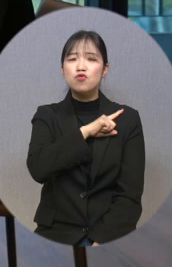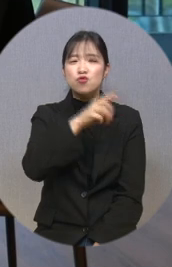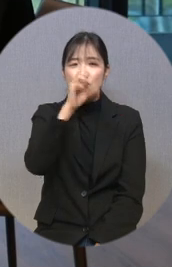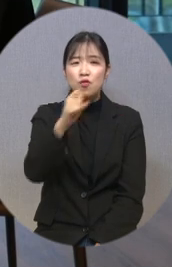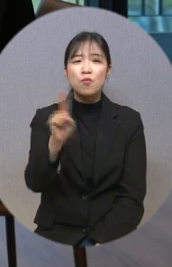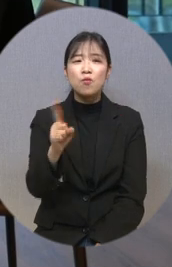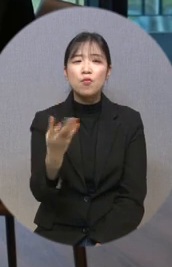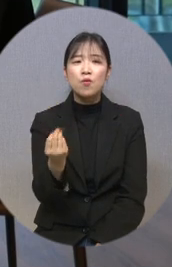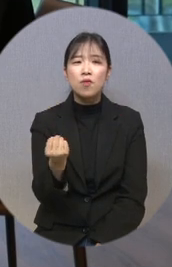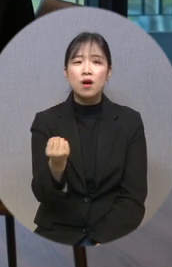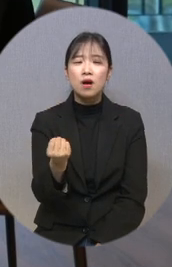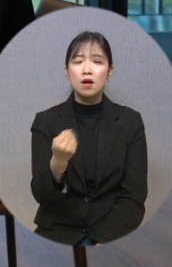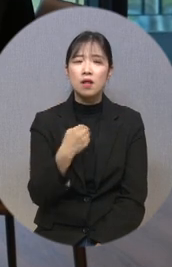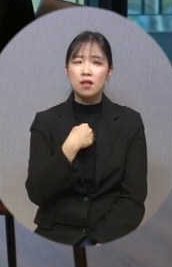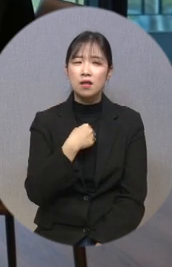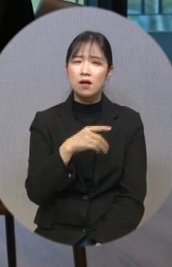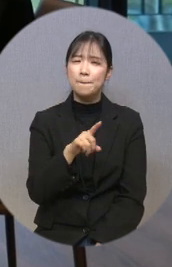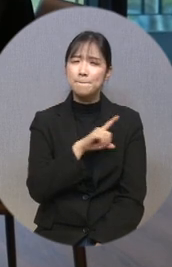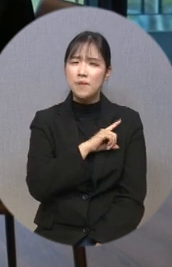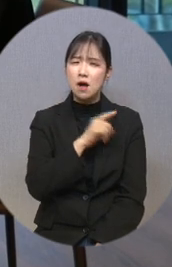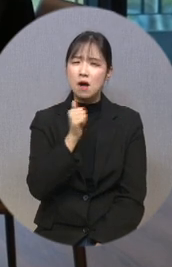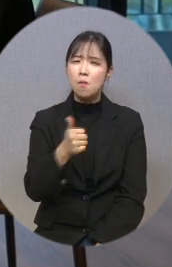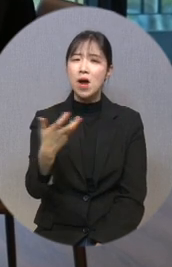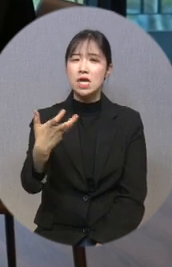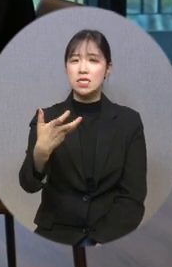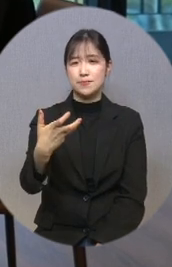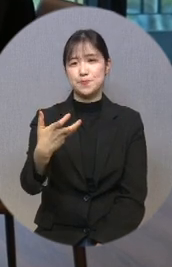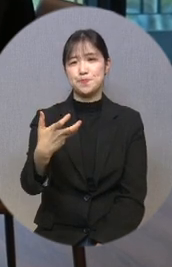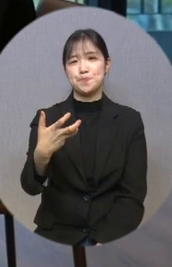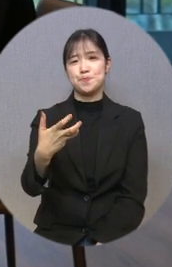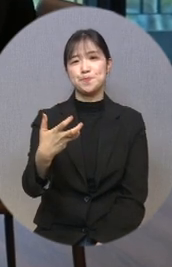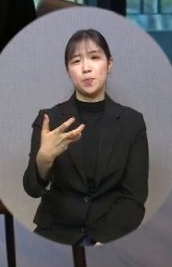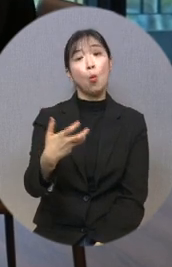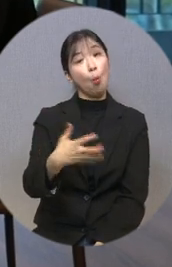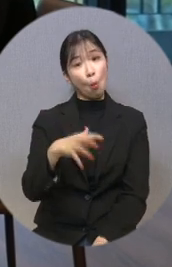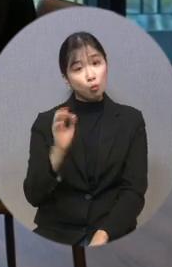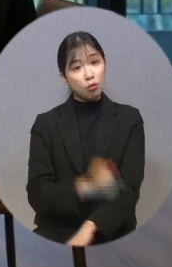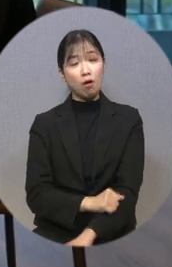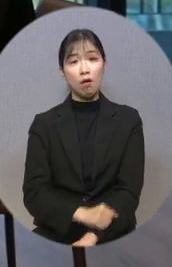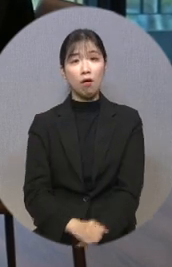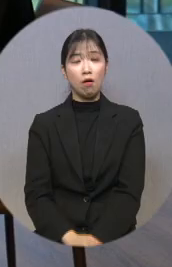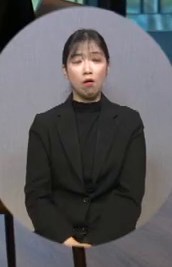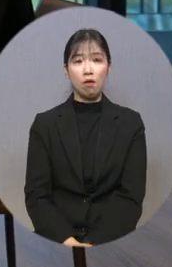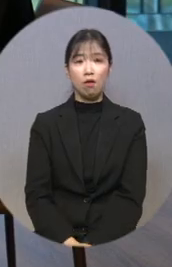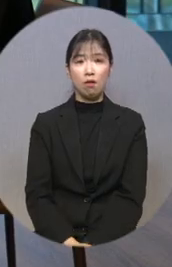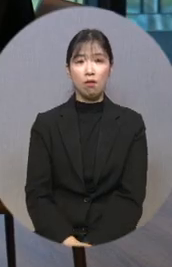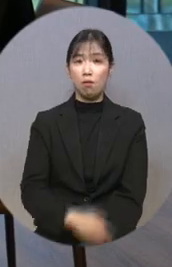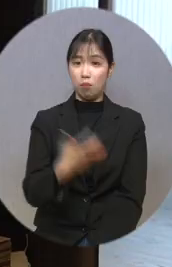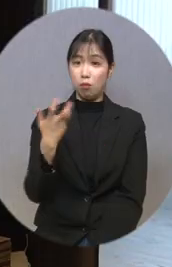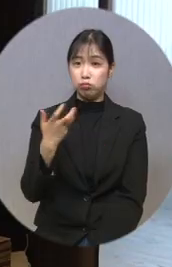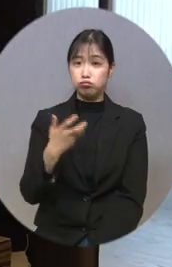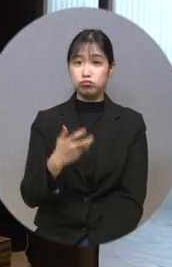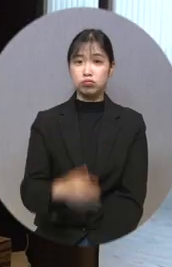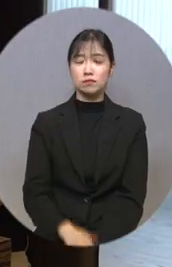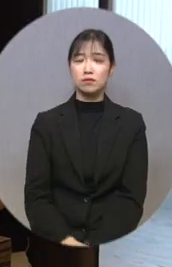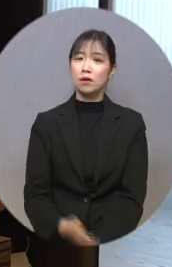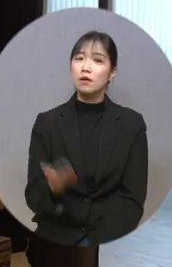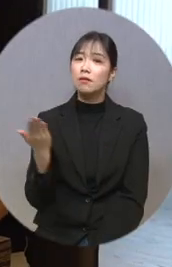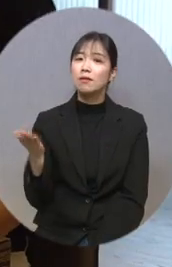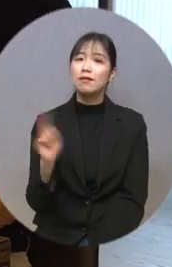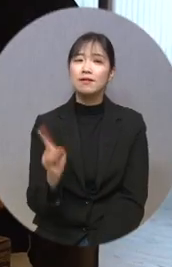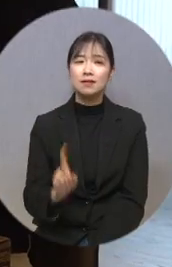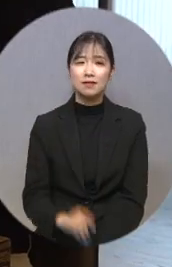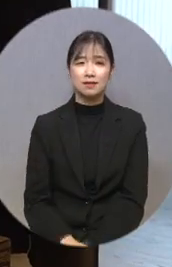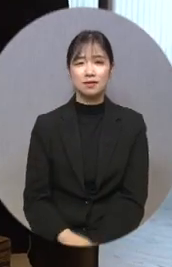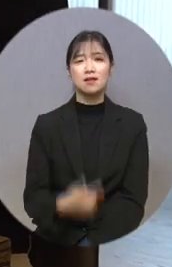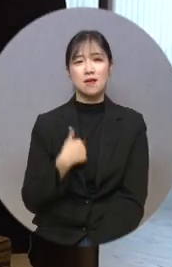이게 베스트가 80. 오! 잘 쳐! 80대면 아웃게 잘 쳐. 베스트 스코어 어떻게 되세요?